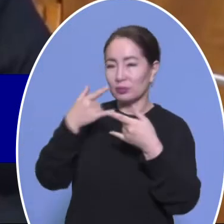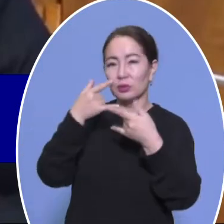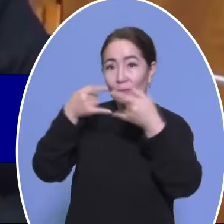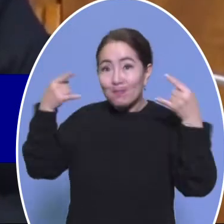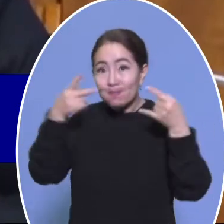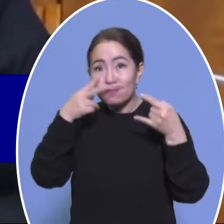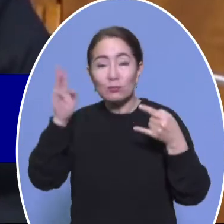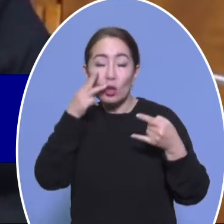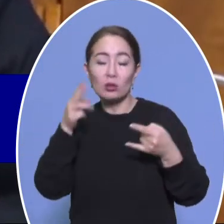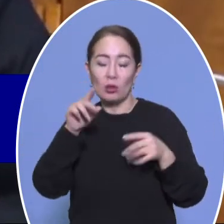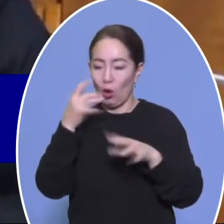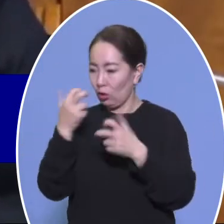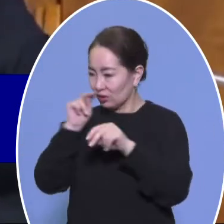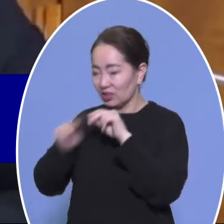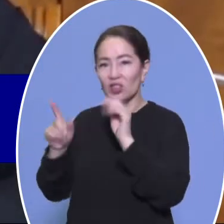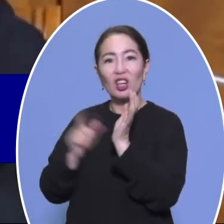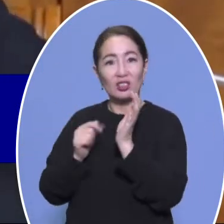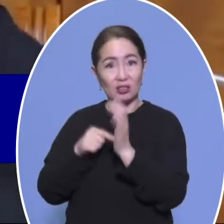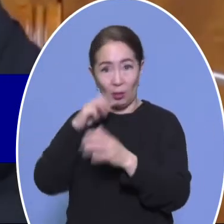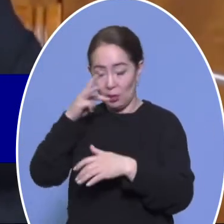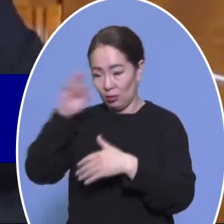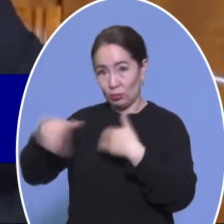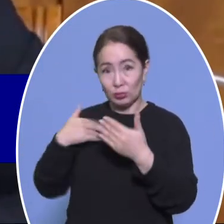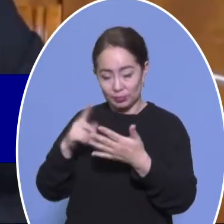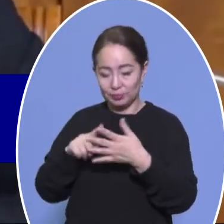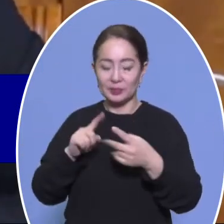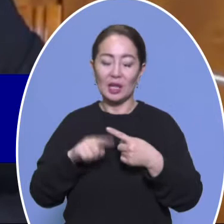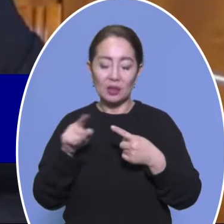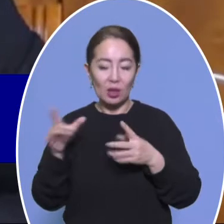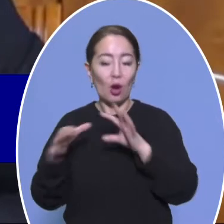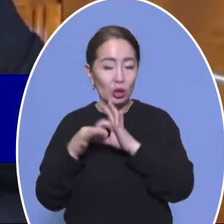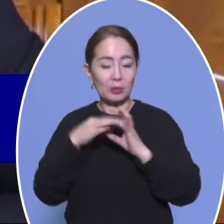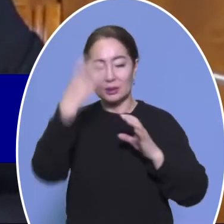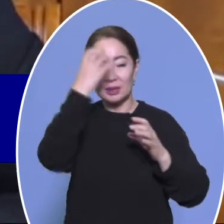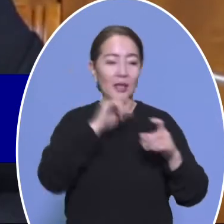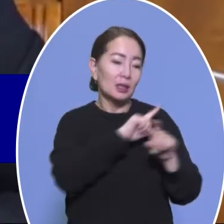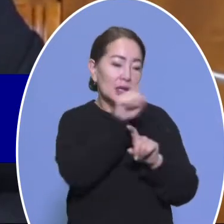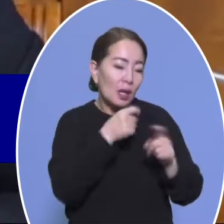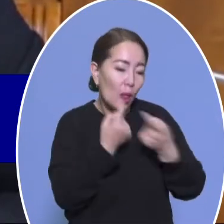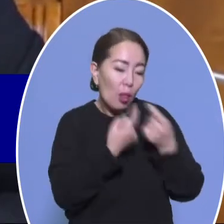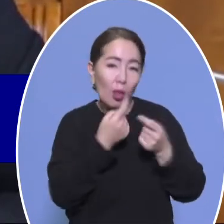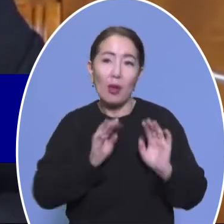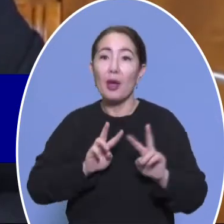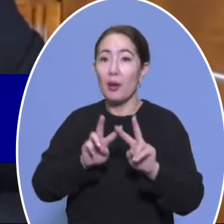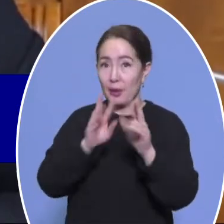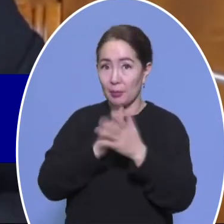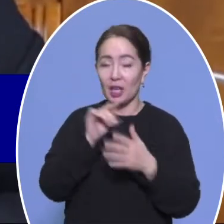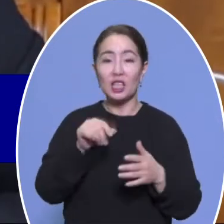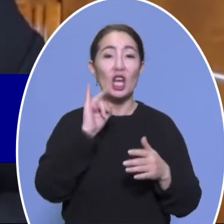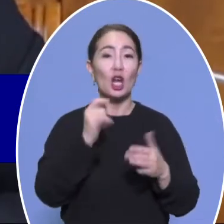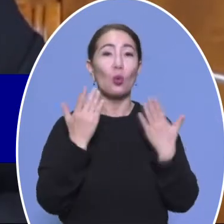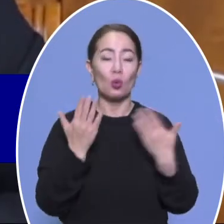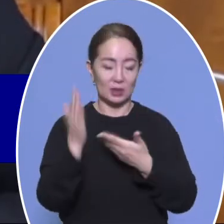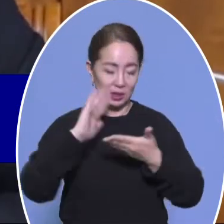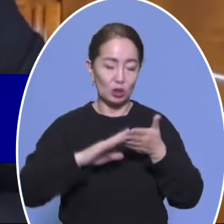хяналттай болгооч аа гэж. За энэ асуудал дээр Тиймээ засгийн газраар асуудлууд нь ороод явж байгаа. За нэг их хурлтч